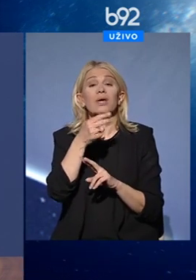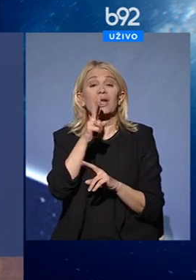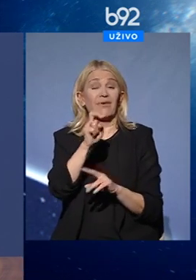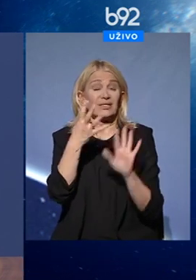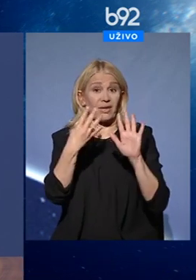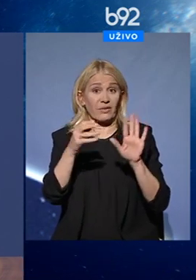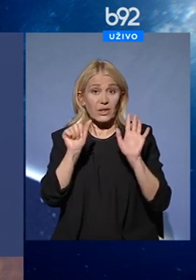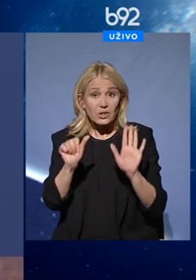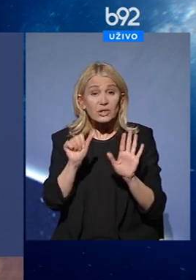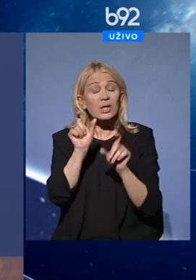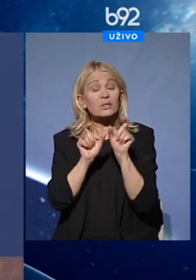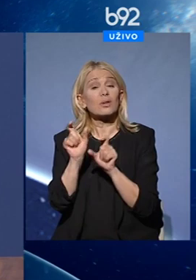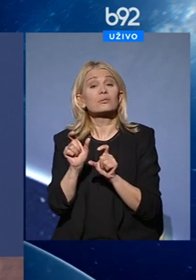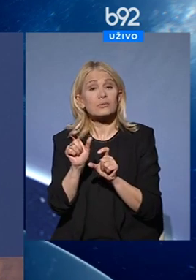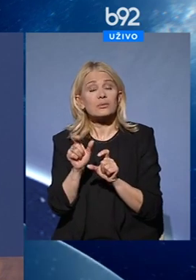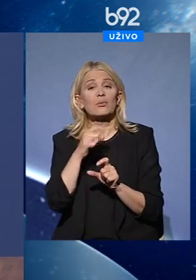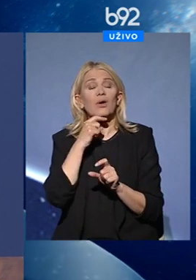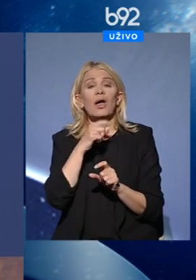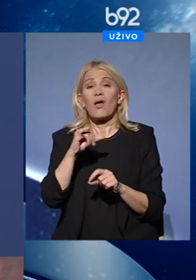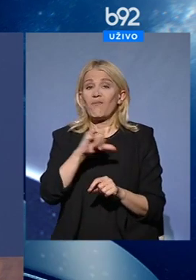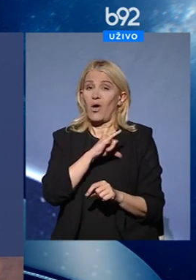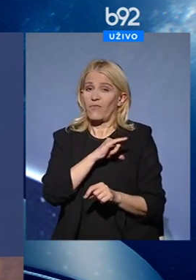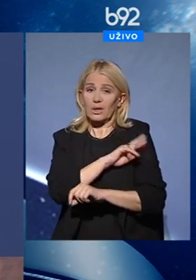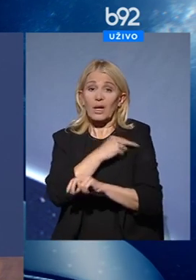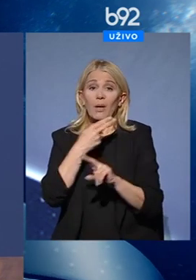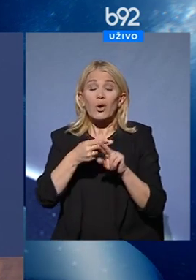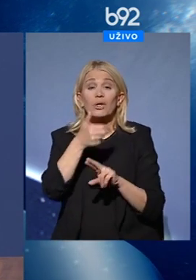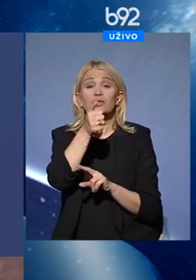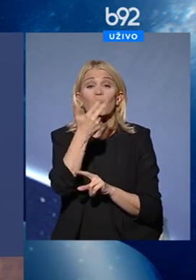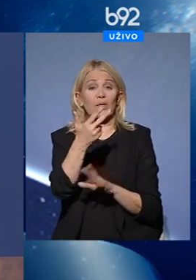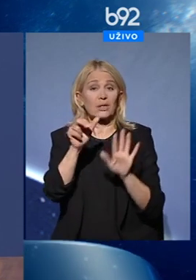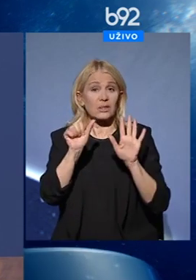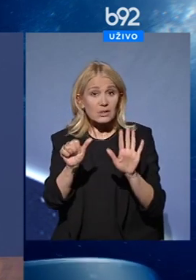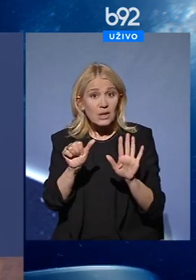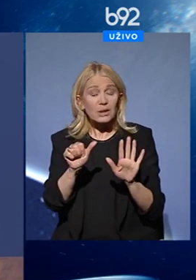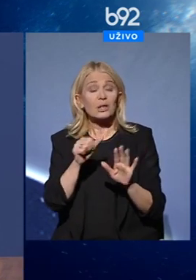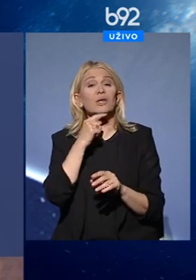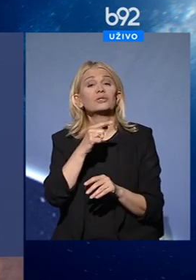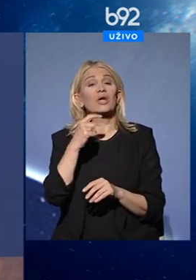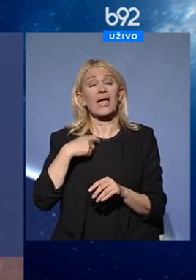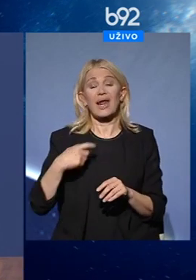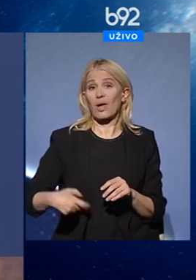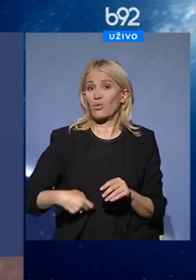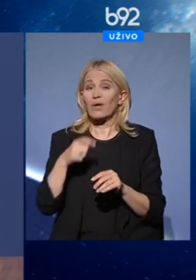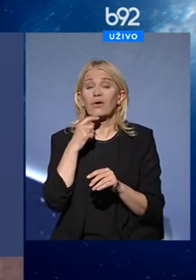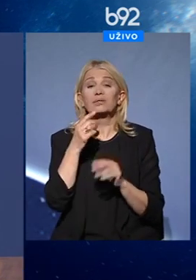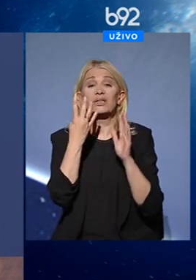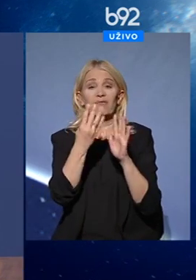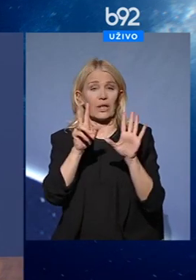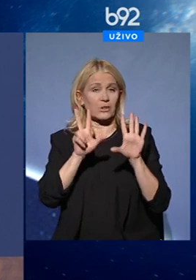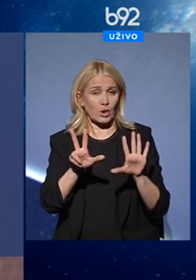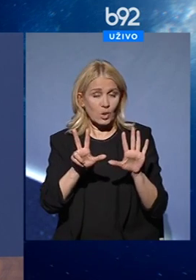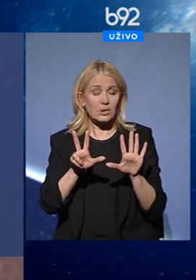pacijenata, klinički centar Vojvodine 136 pacijenata, klinički centar Kragujevac 98